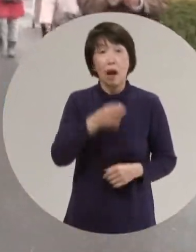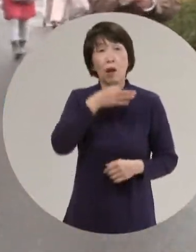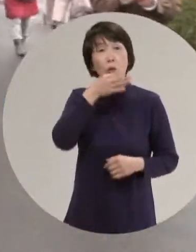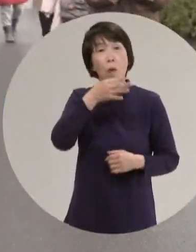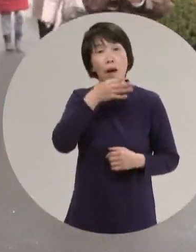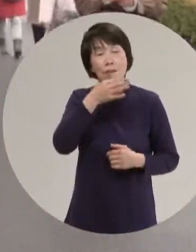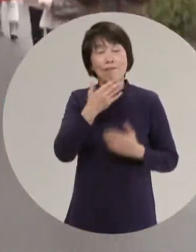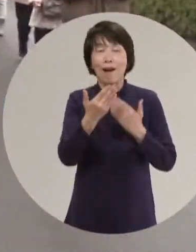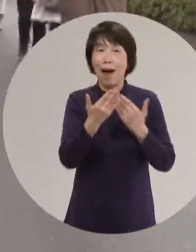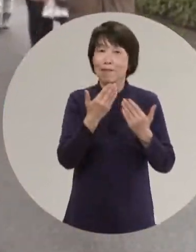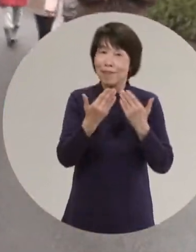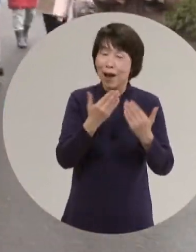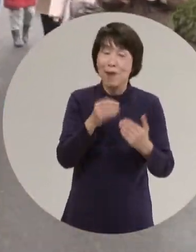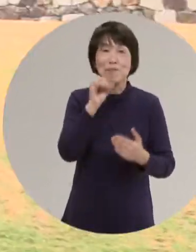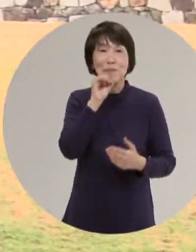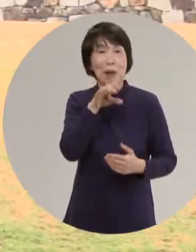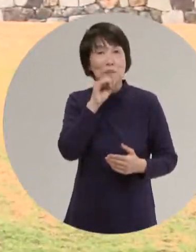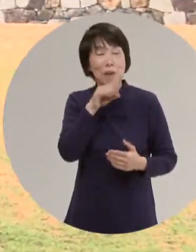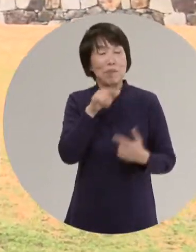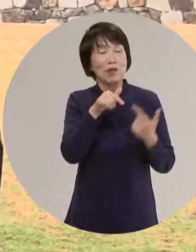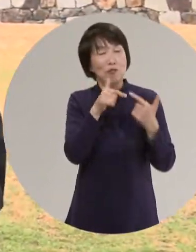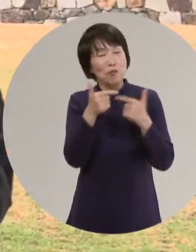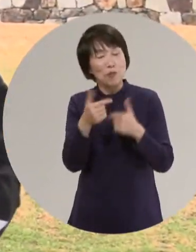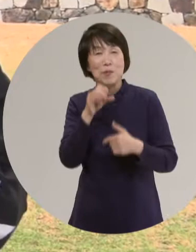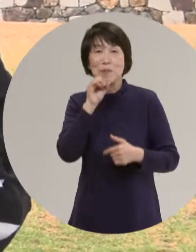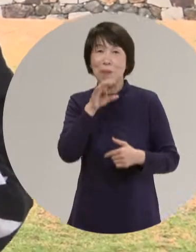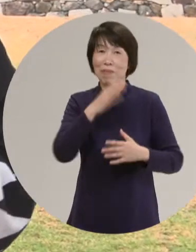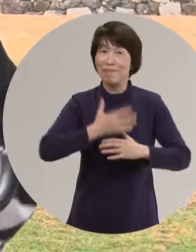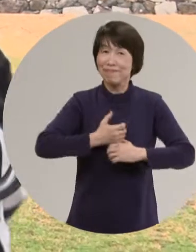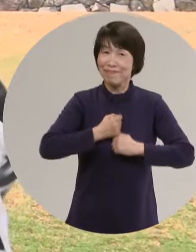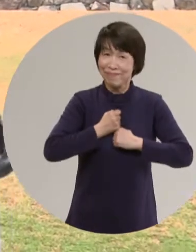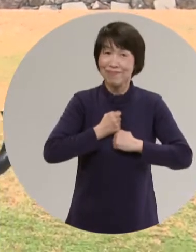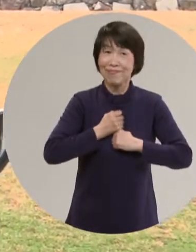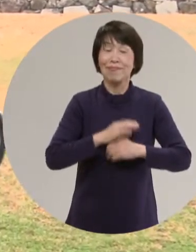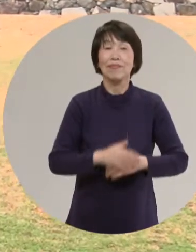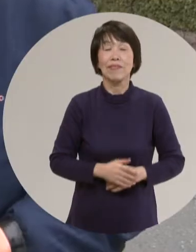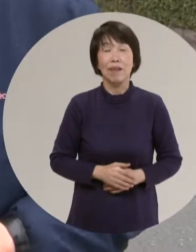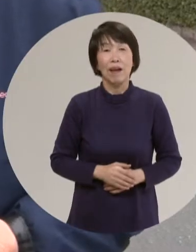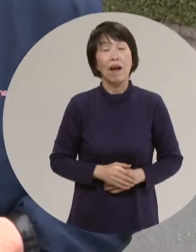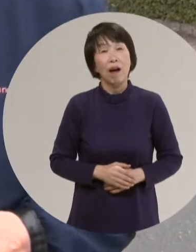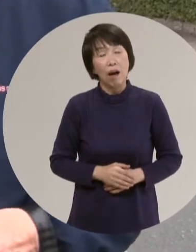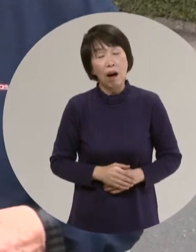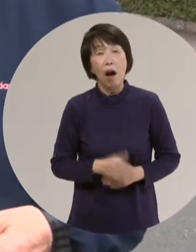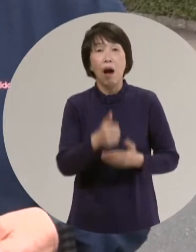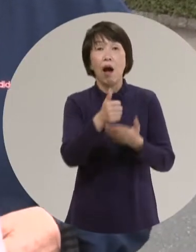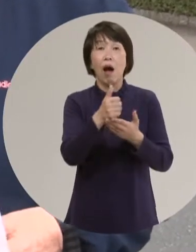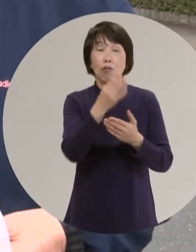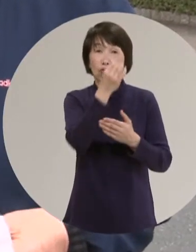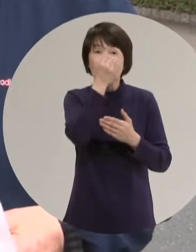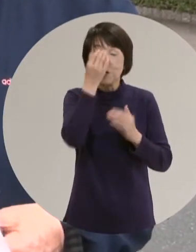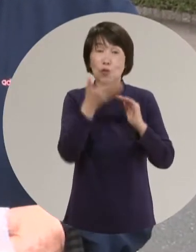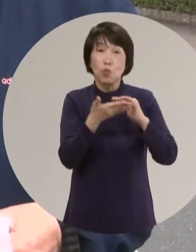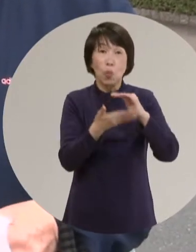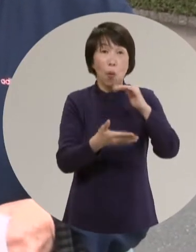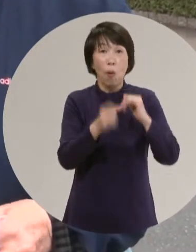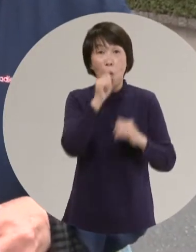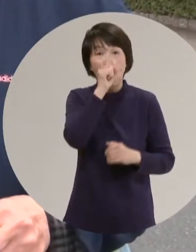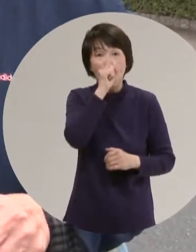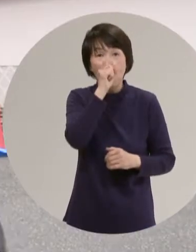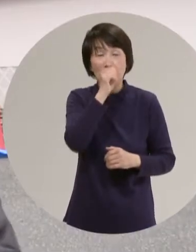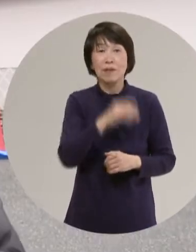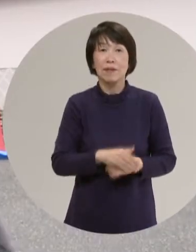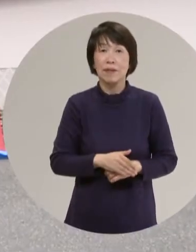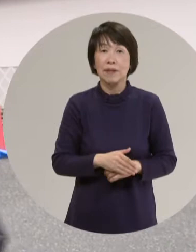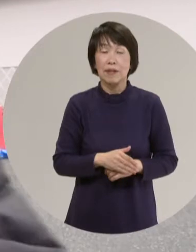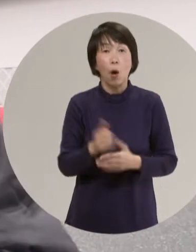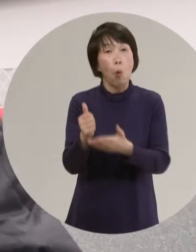出し方にも気をつけて、滑舌よくゆっくり喋っています。 知識がもう豊富というかね、すごいね。